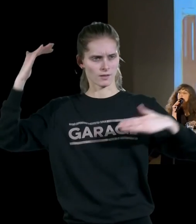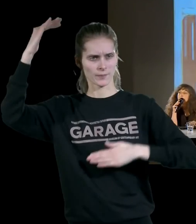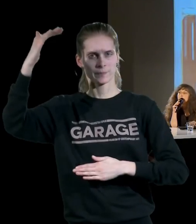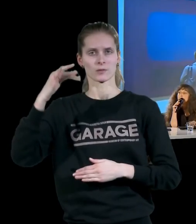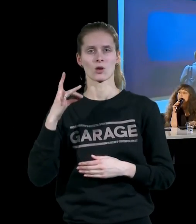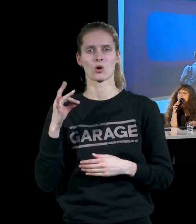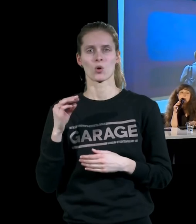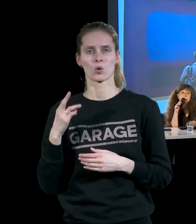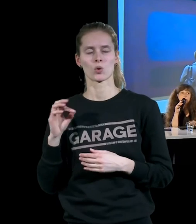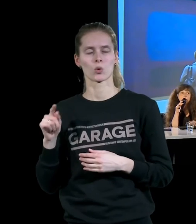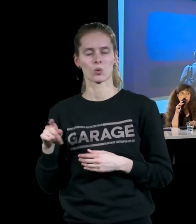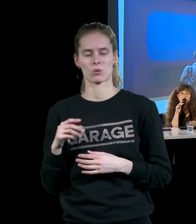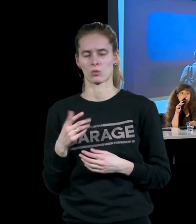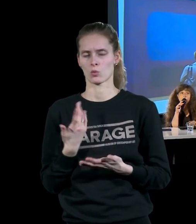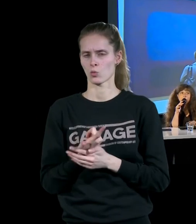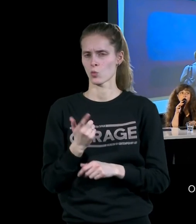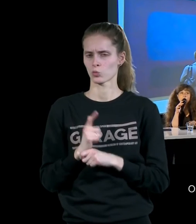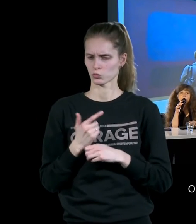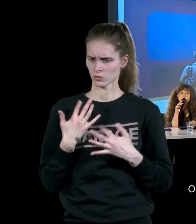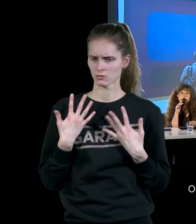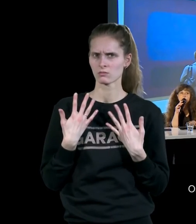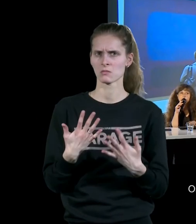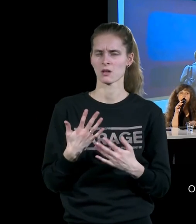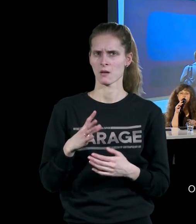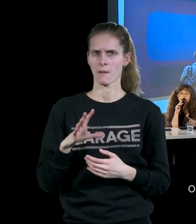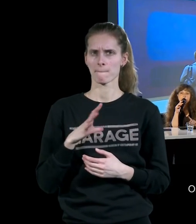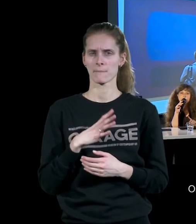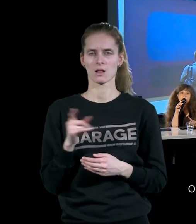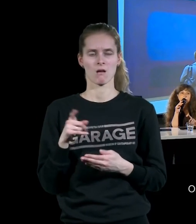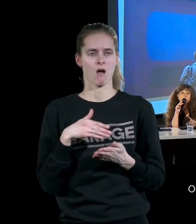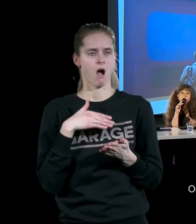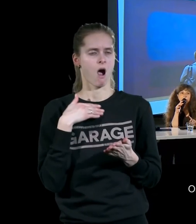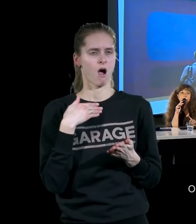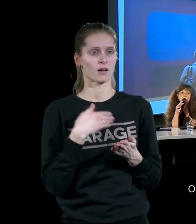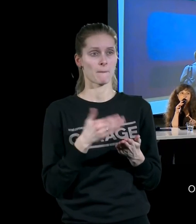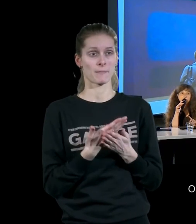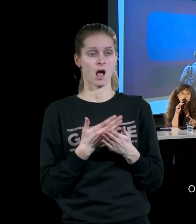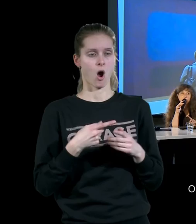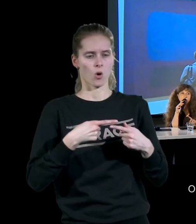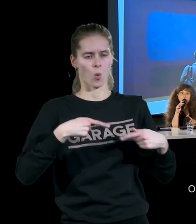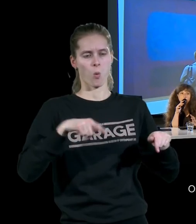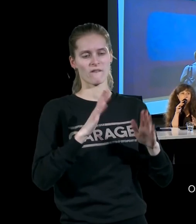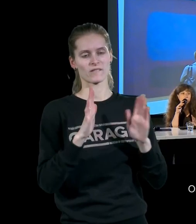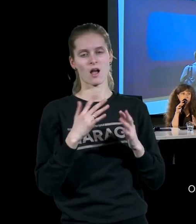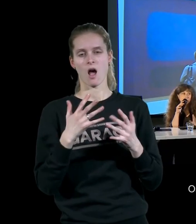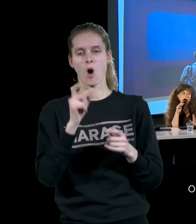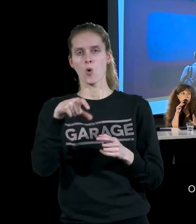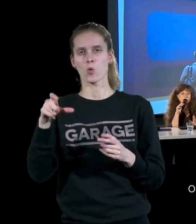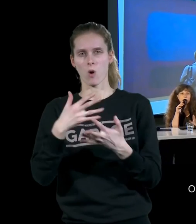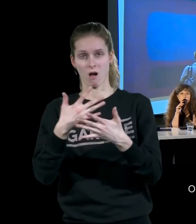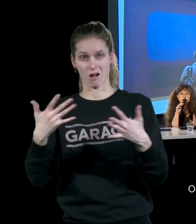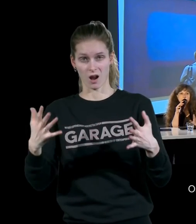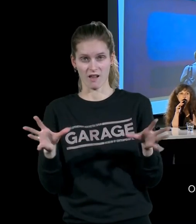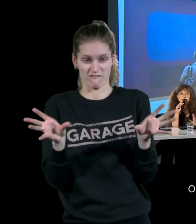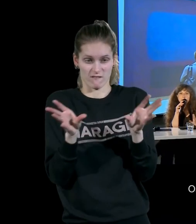его картины представлены на выставках. Он отказывался участвовать в коллективных выставках,